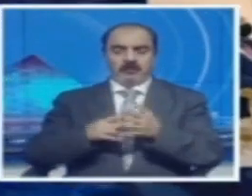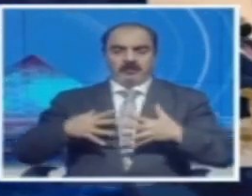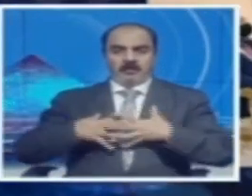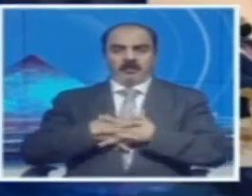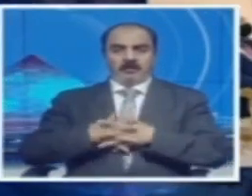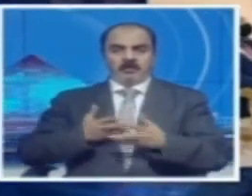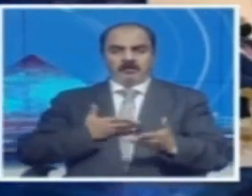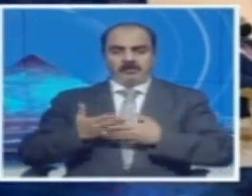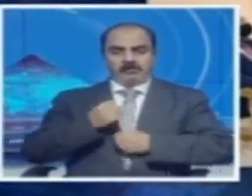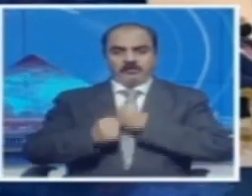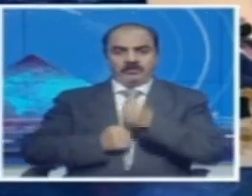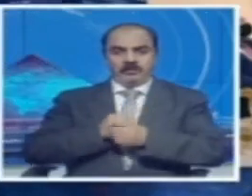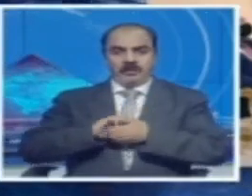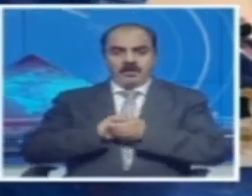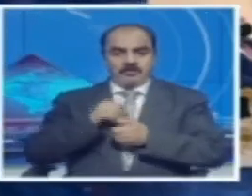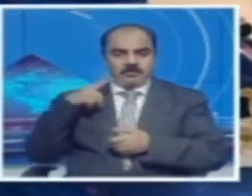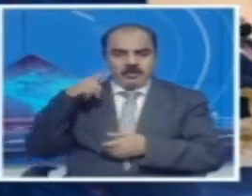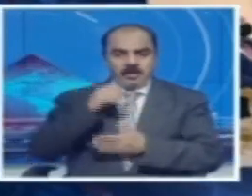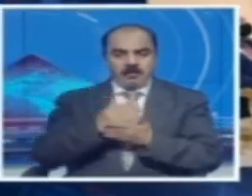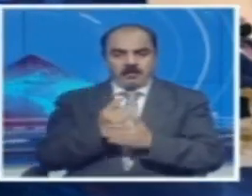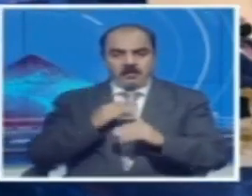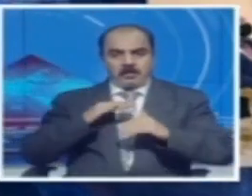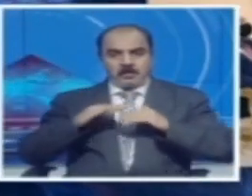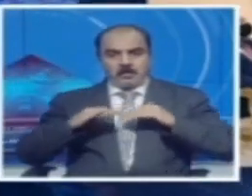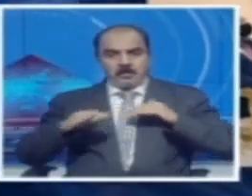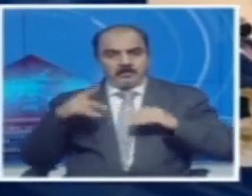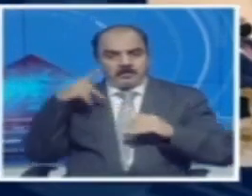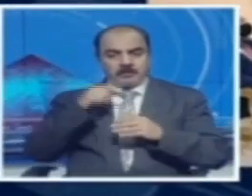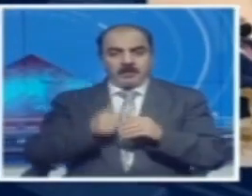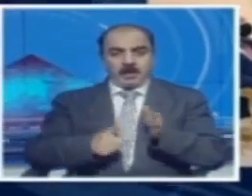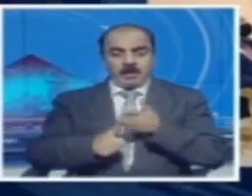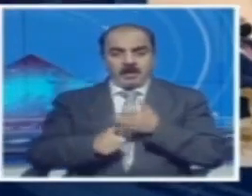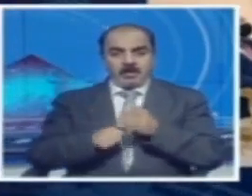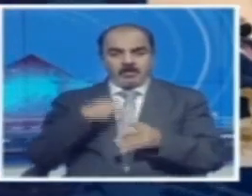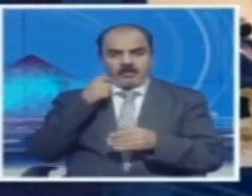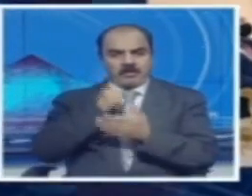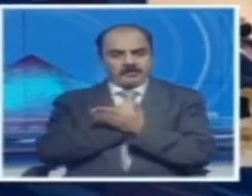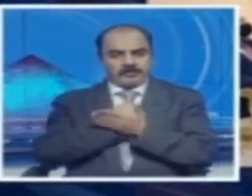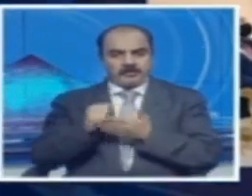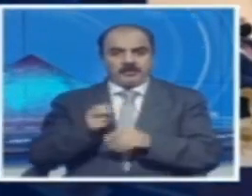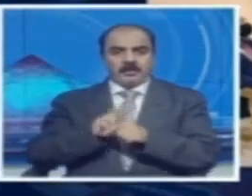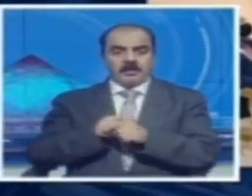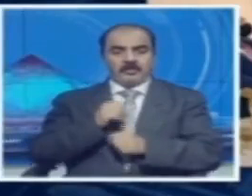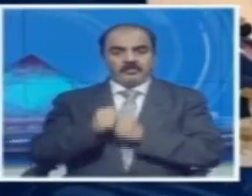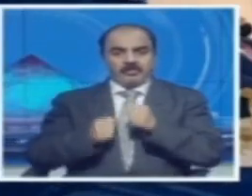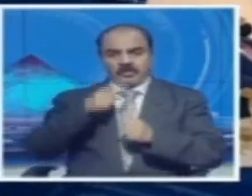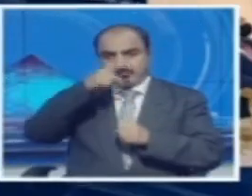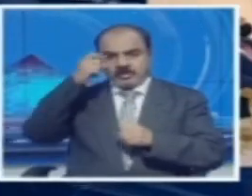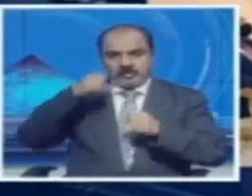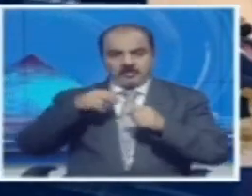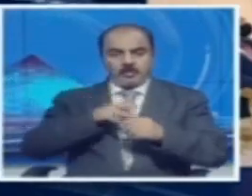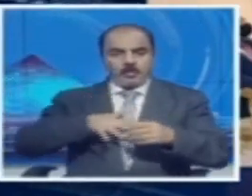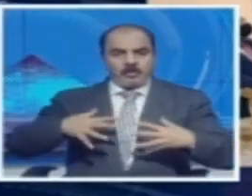ضرورة تضافر كافة الجهود لمواجهة التحديات التي تهدد الأمن والاستقرار، وفي مقدمتها الإرهاب الذي